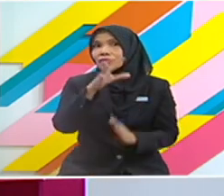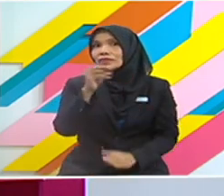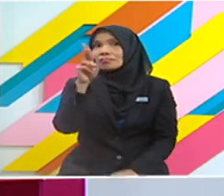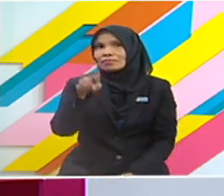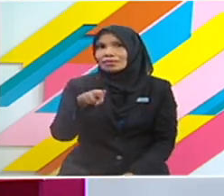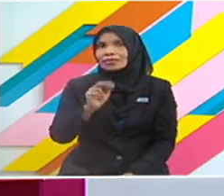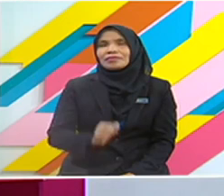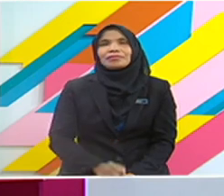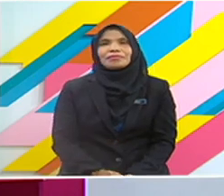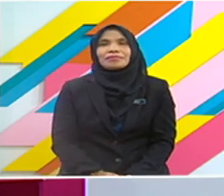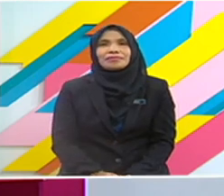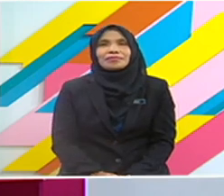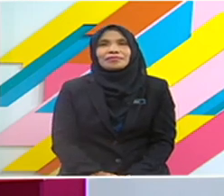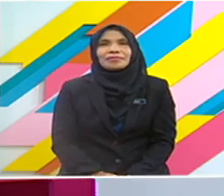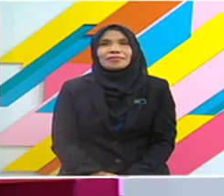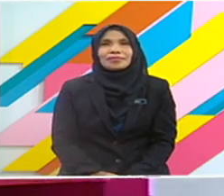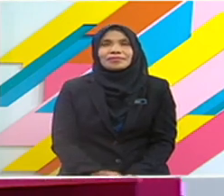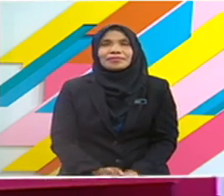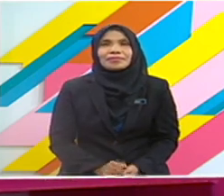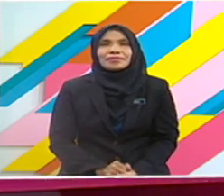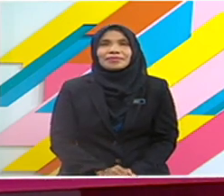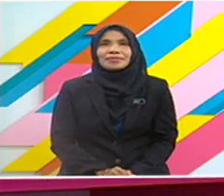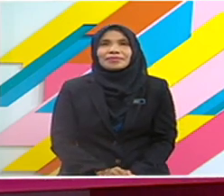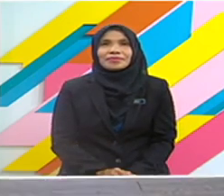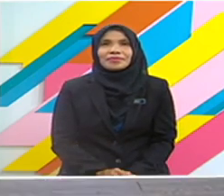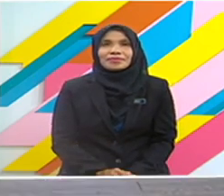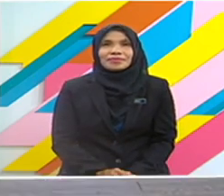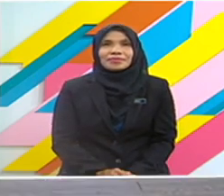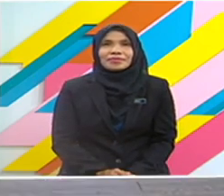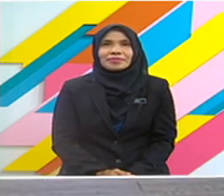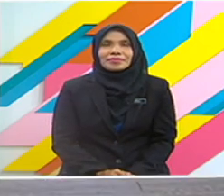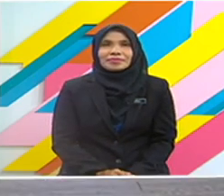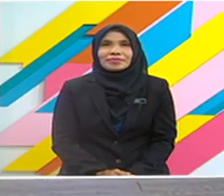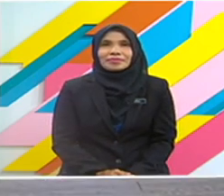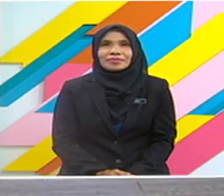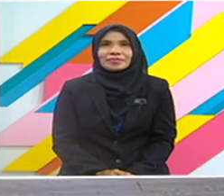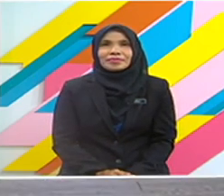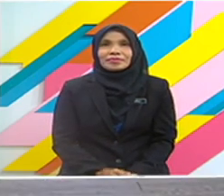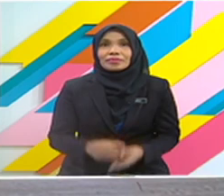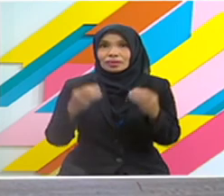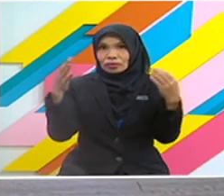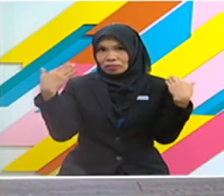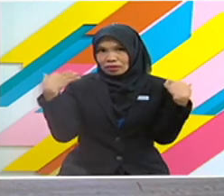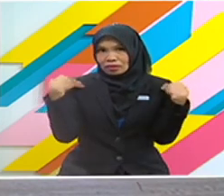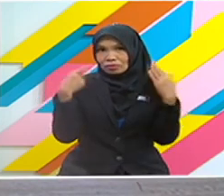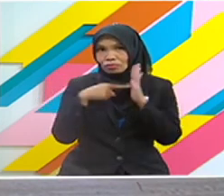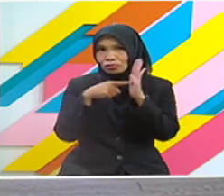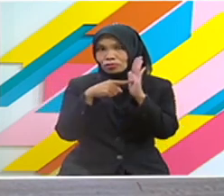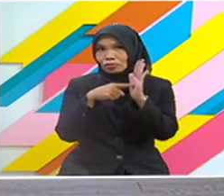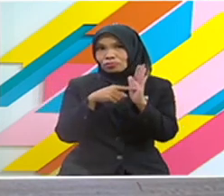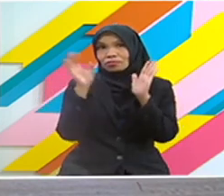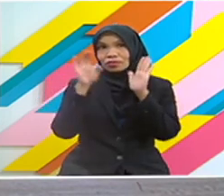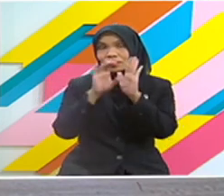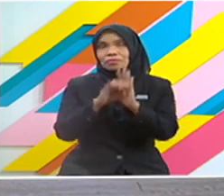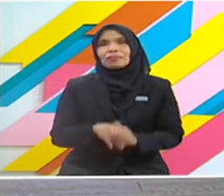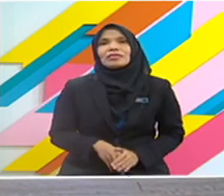Okey, kat sini cikgu ada bawa. Minta maaf ya Cikgu Su. Okey, kat sini cikgu ada tunjuk gambar. Biasanya rendah dan